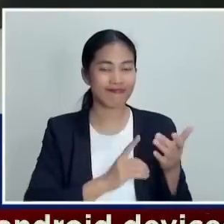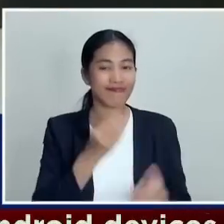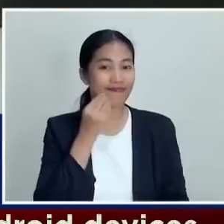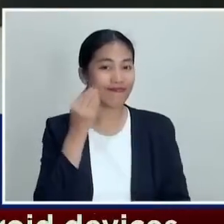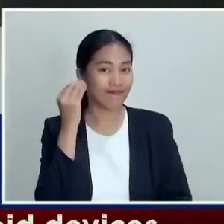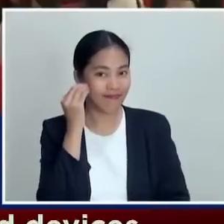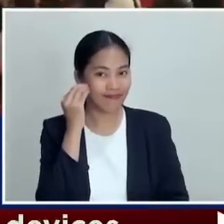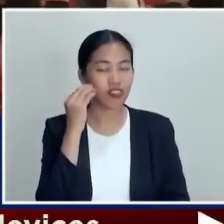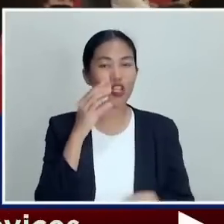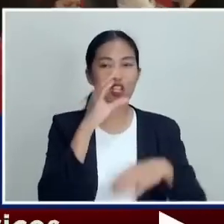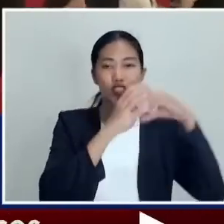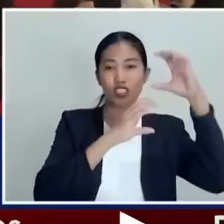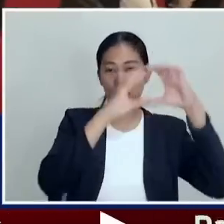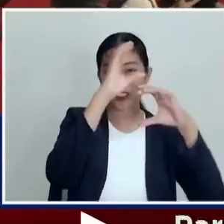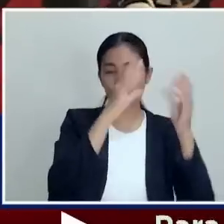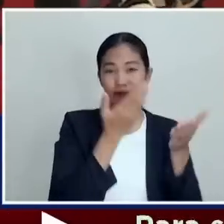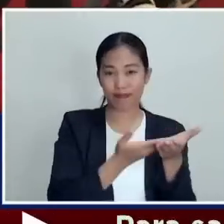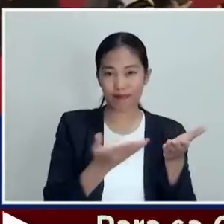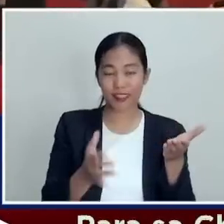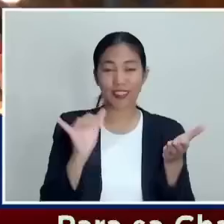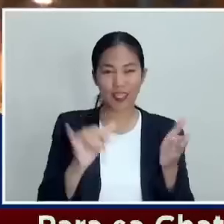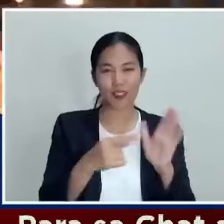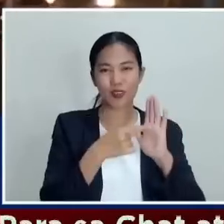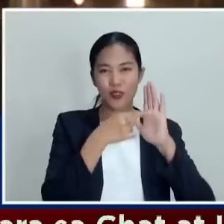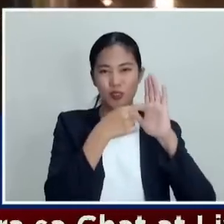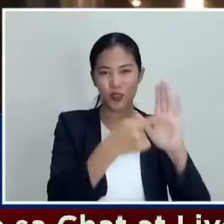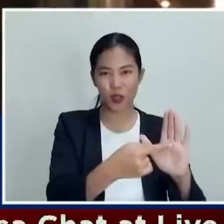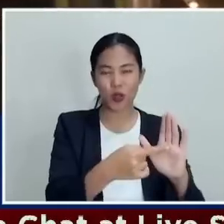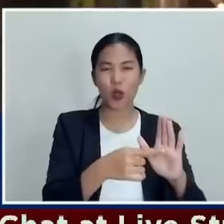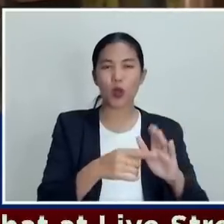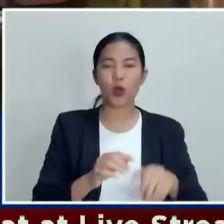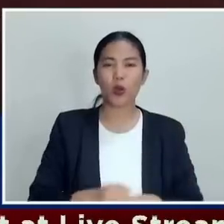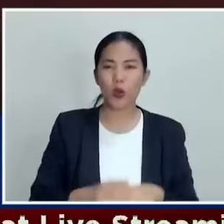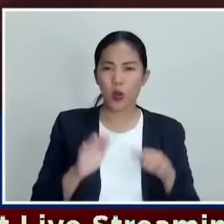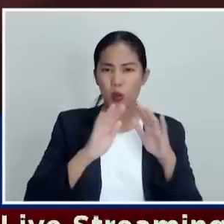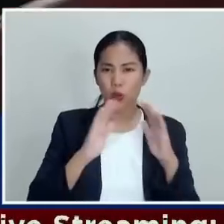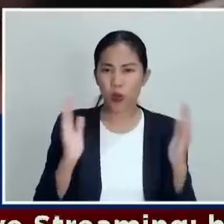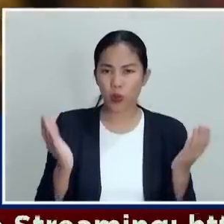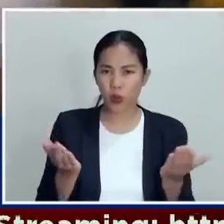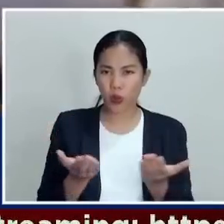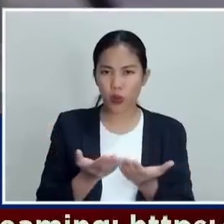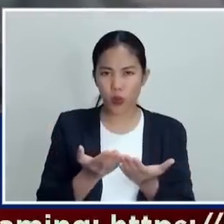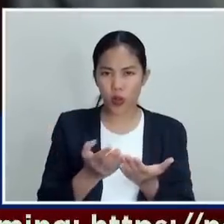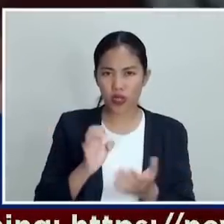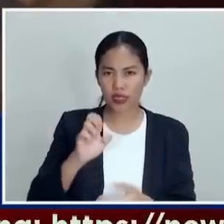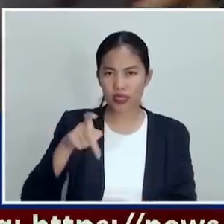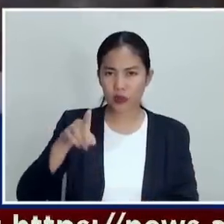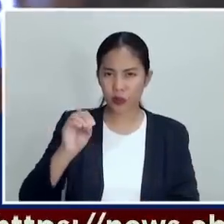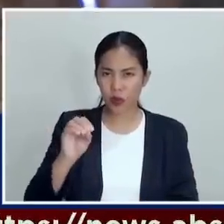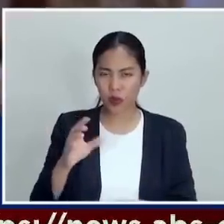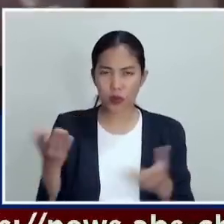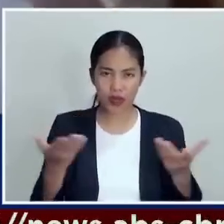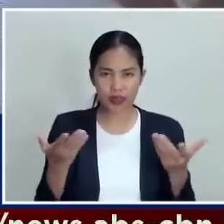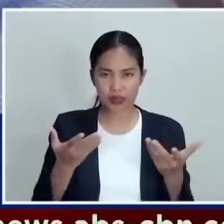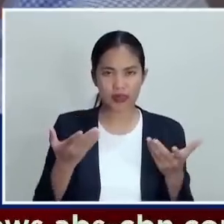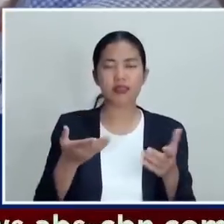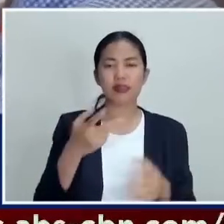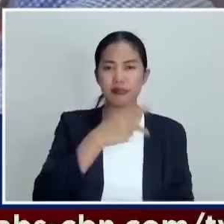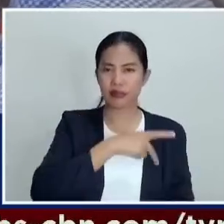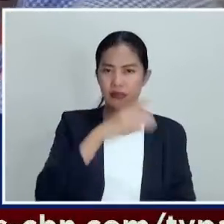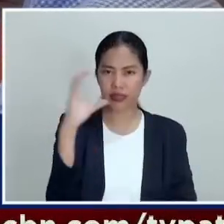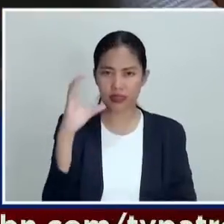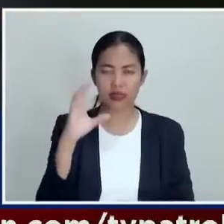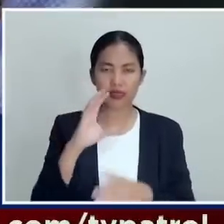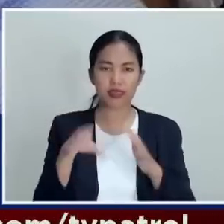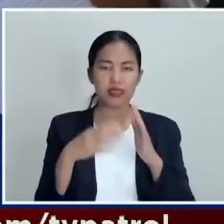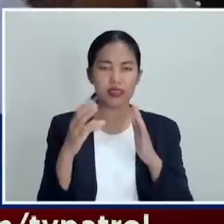construction material, yan ang tampok sa World Bec sa Pasay City. Binuksan ang Philippines World Building and Construction Exposition